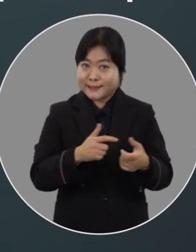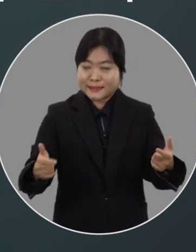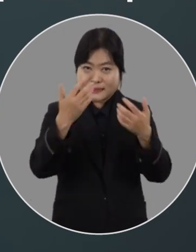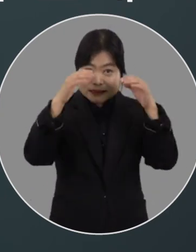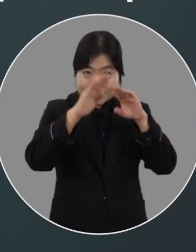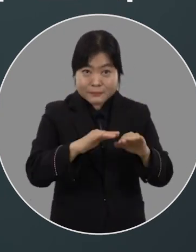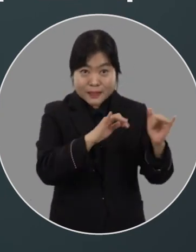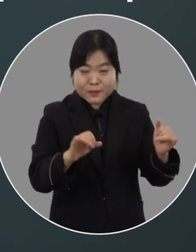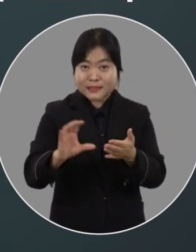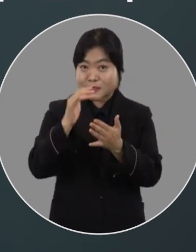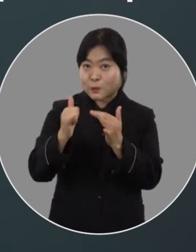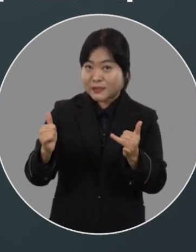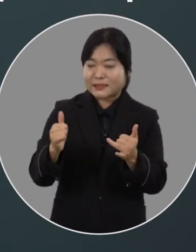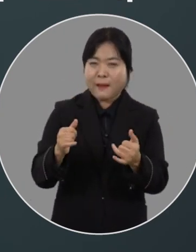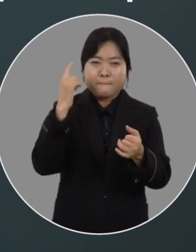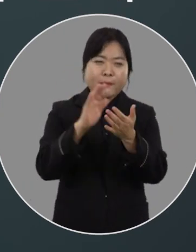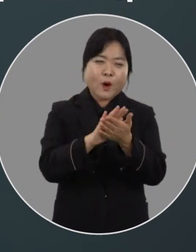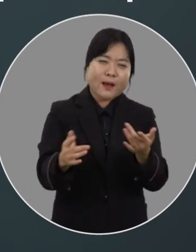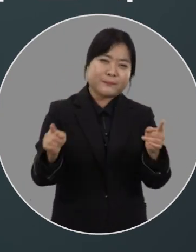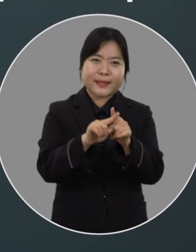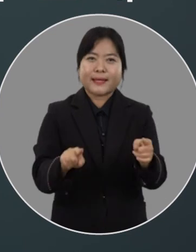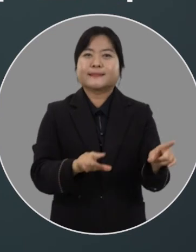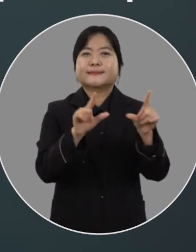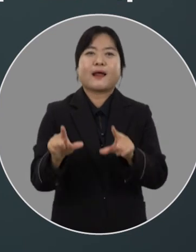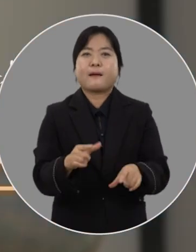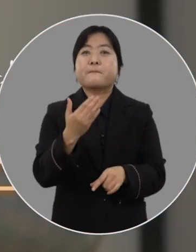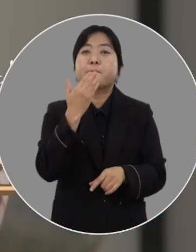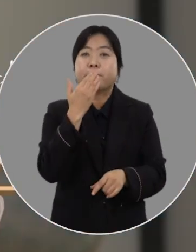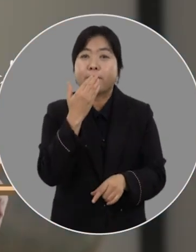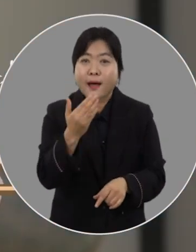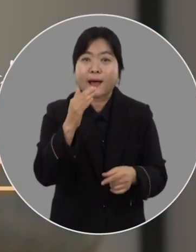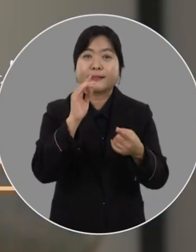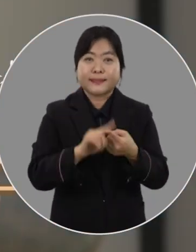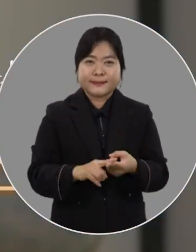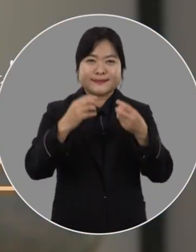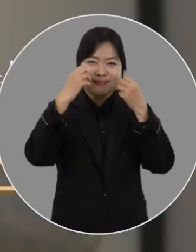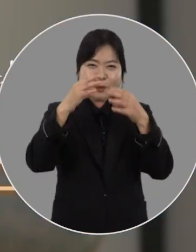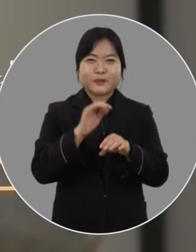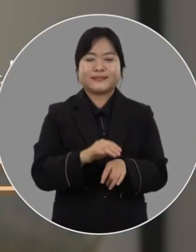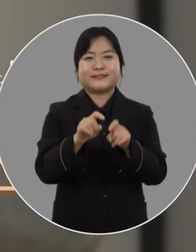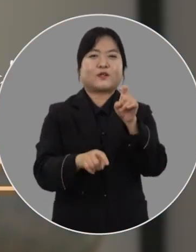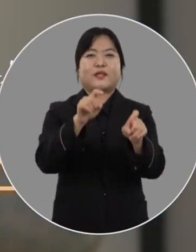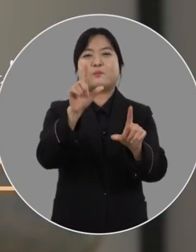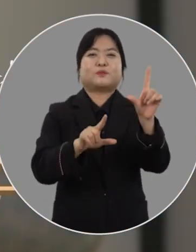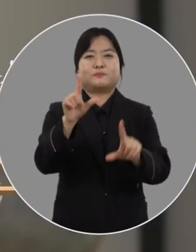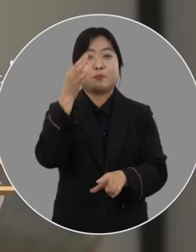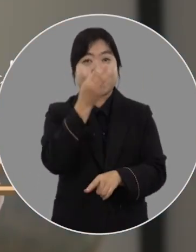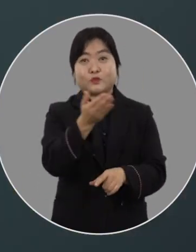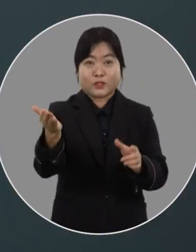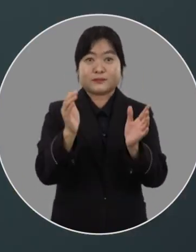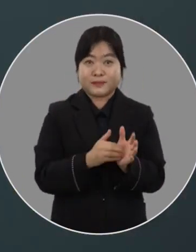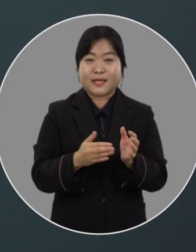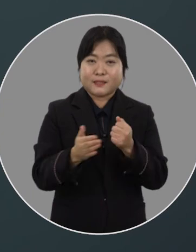이슬람 사람들과 그리스도교인들이 평화스럽게 살아갈 수 있다라고 하는 새로운 실천 방향을 보여주었습니다.